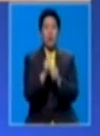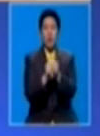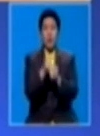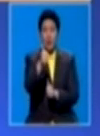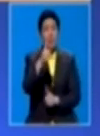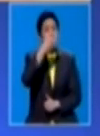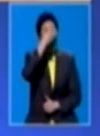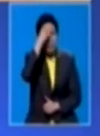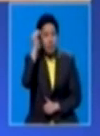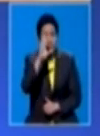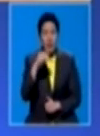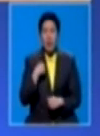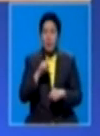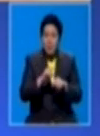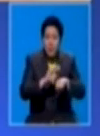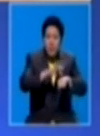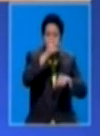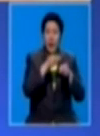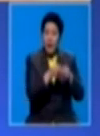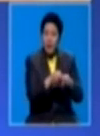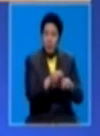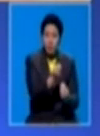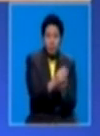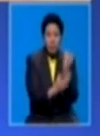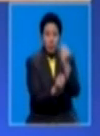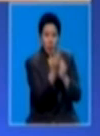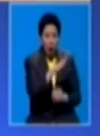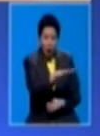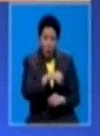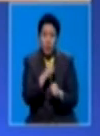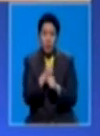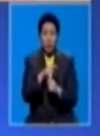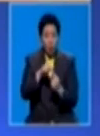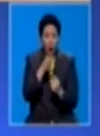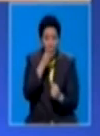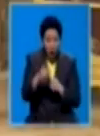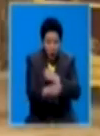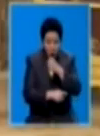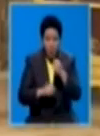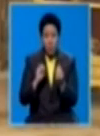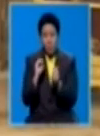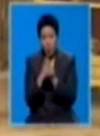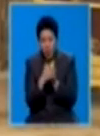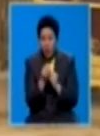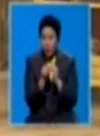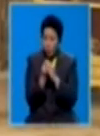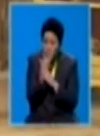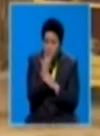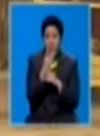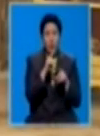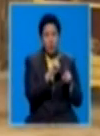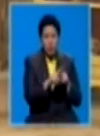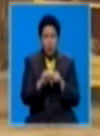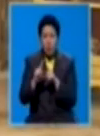องอย่าลืมว่าการเกษตรอินทรีย์นั้นสามารถประยุกต์ใช้ได้หลากหลายนะครับทั้งการทำนาการปลูกพืชผักผลไม้ดอกไม้หรือแม้